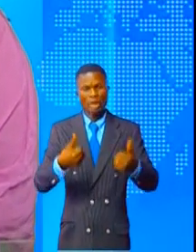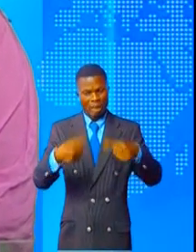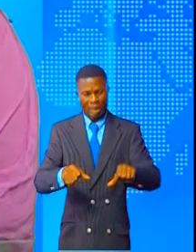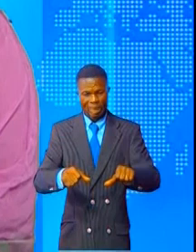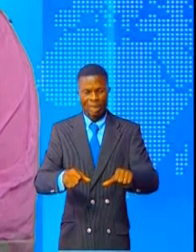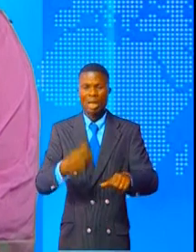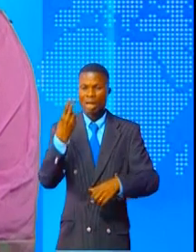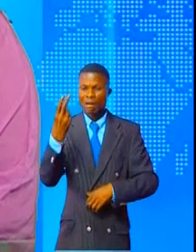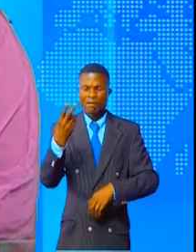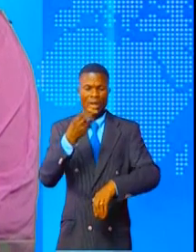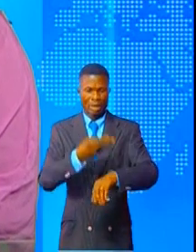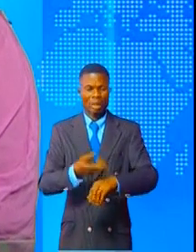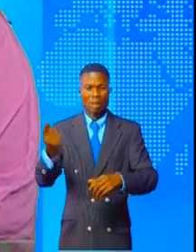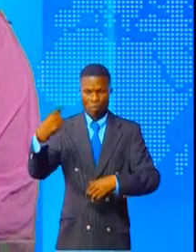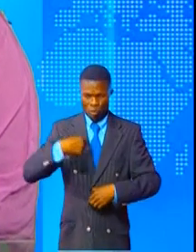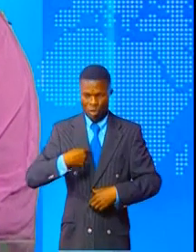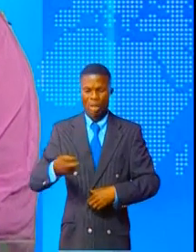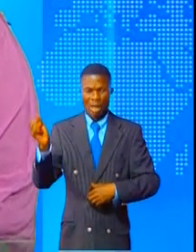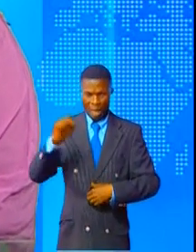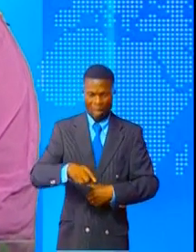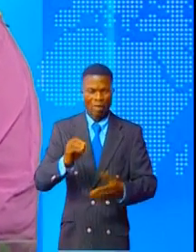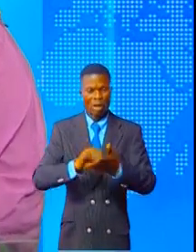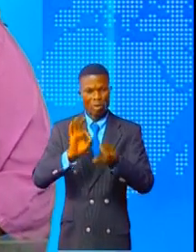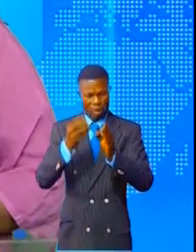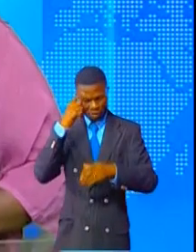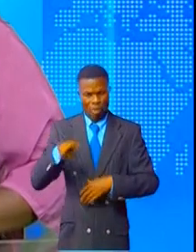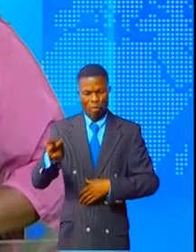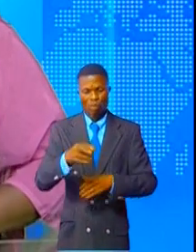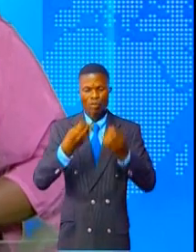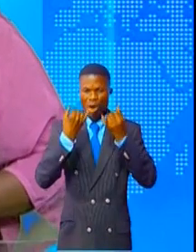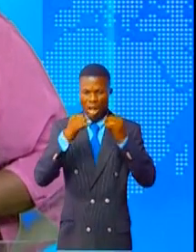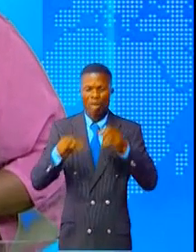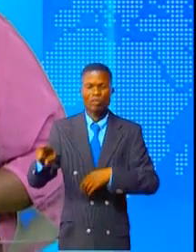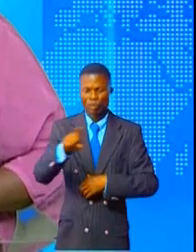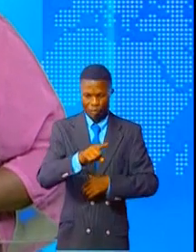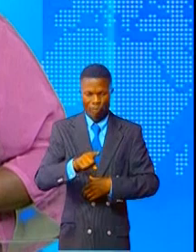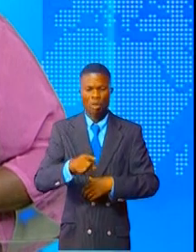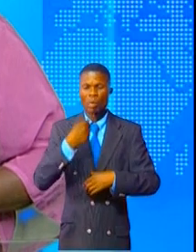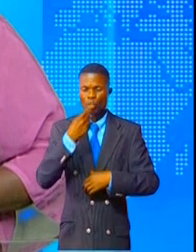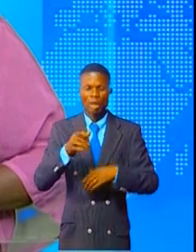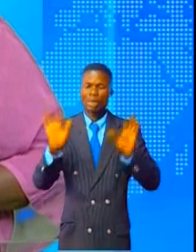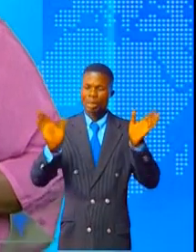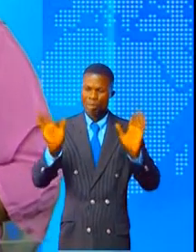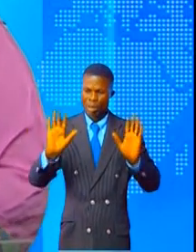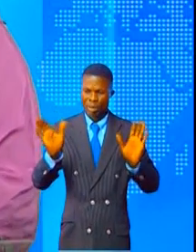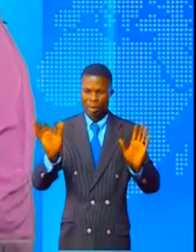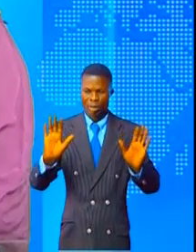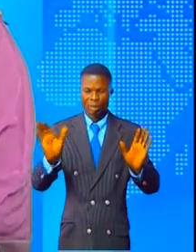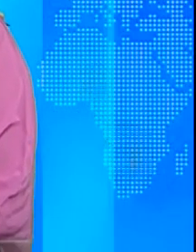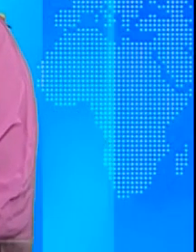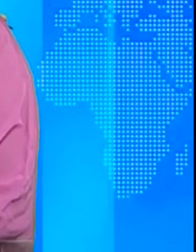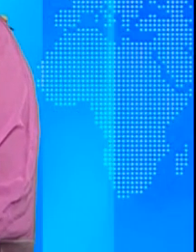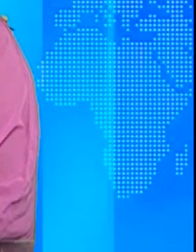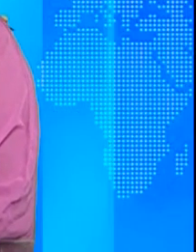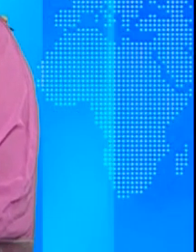à partir des kamba nouvelle jérusalem dont les cours sont allés partout ailleurs l'actualité continue sur nos antennes rennais soin de